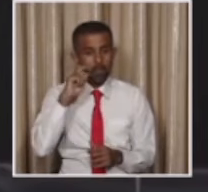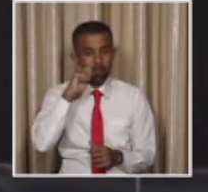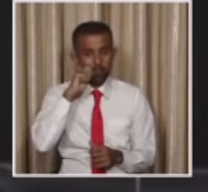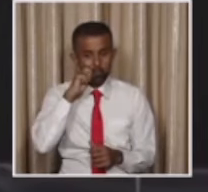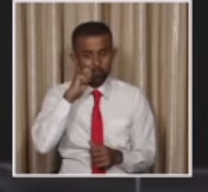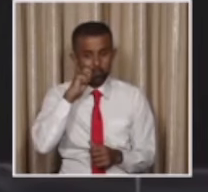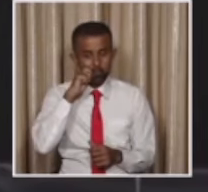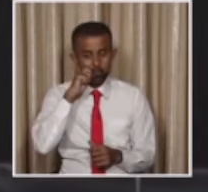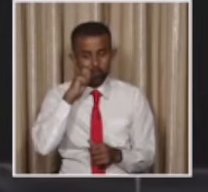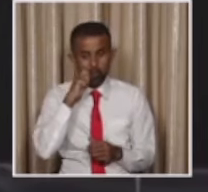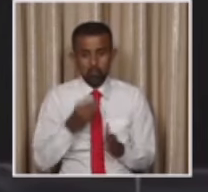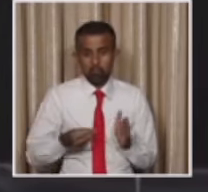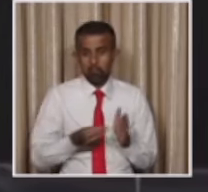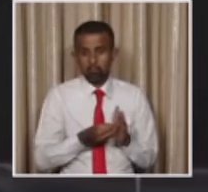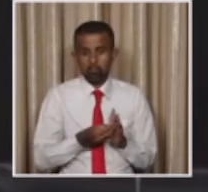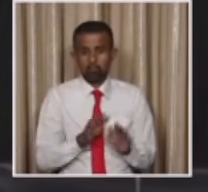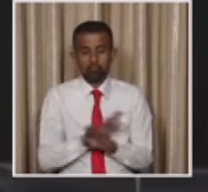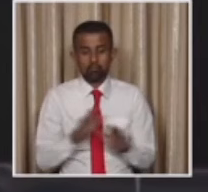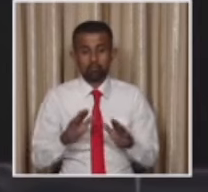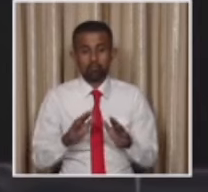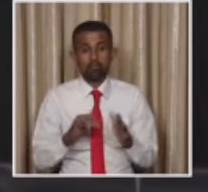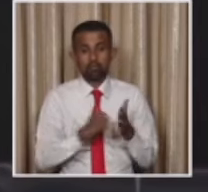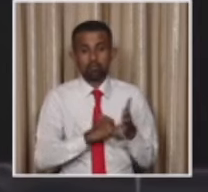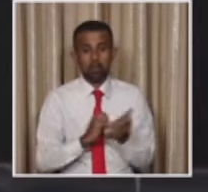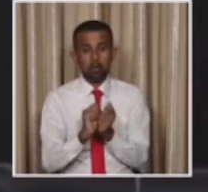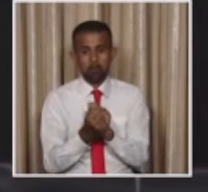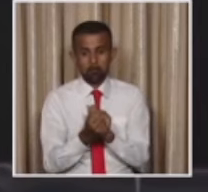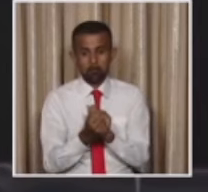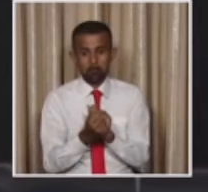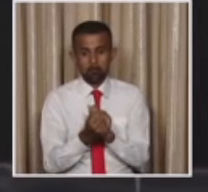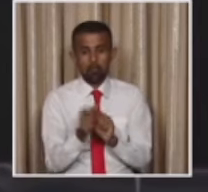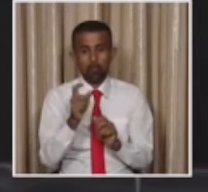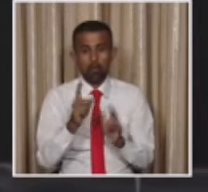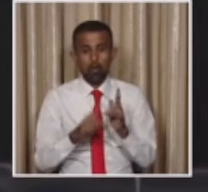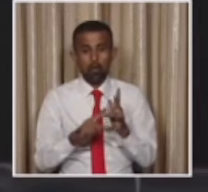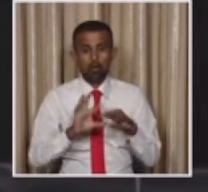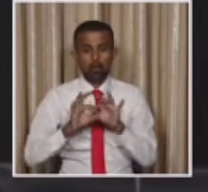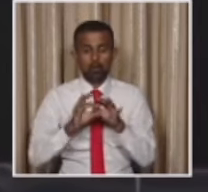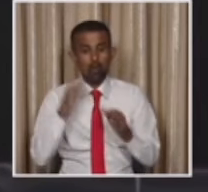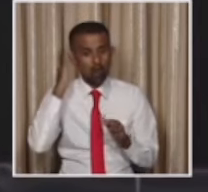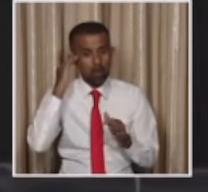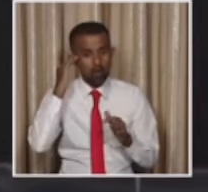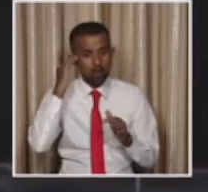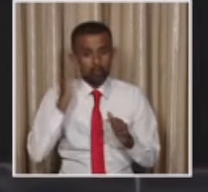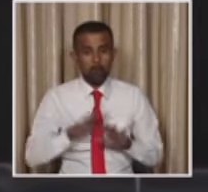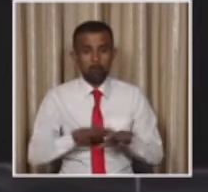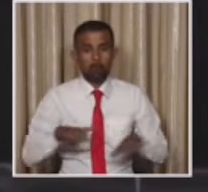භාවය ඇතුළත් නොකිරීමට සංක්‍රාන්තිත ලිංගික ලික් තෝමස් ඔලිම්පික් ක්‍රීඩා උල්ලේ කාන්තා පිහිනුම්